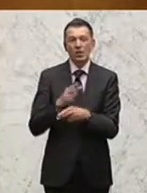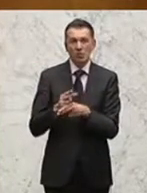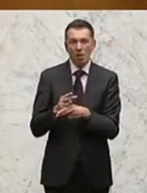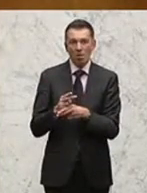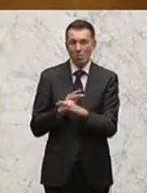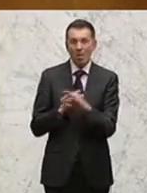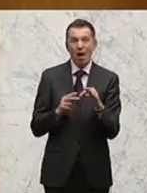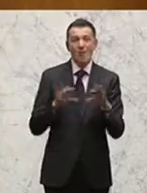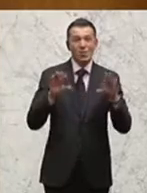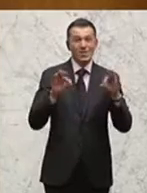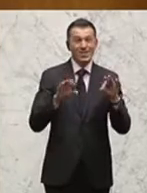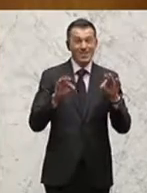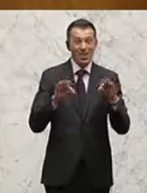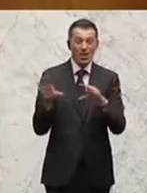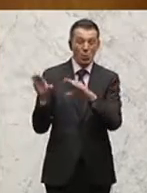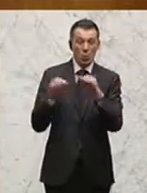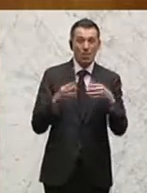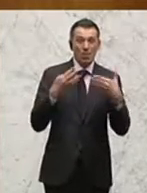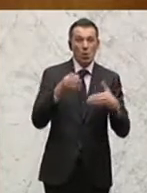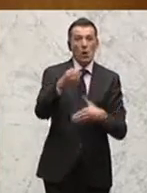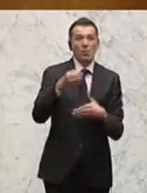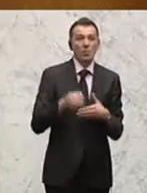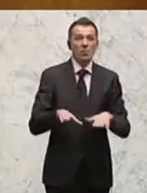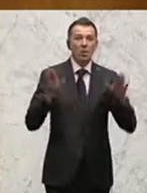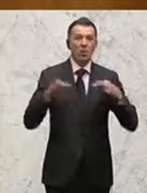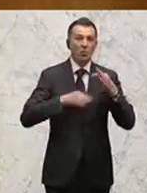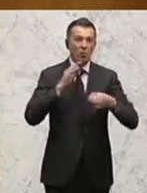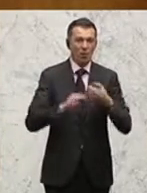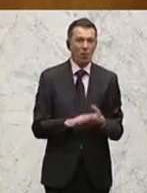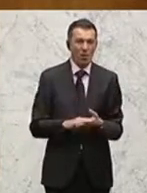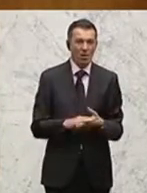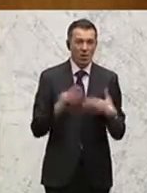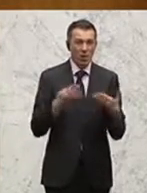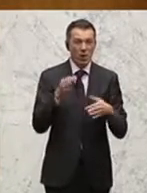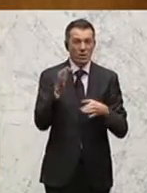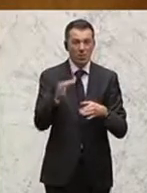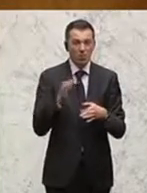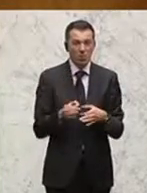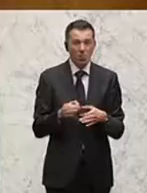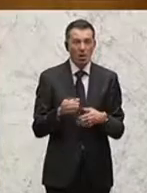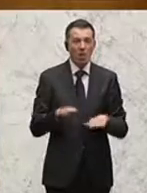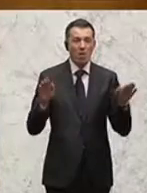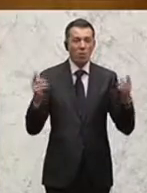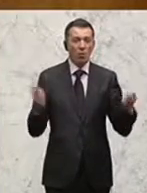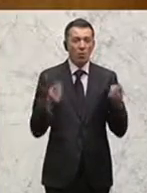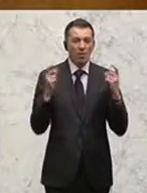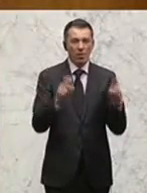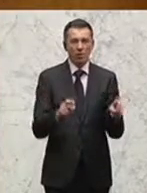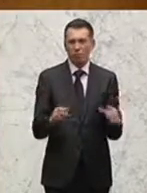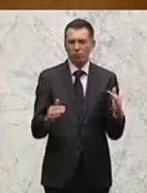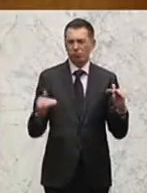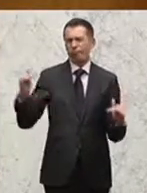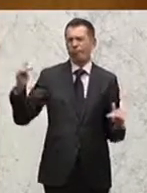aller Asylverfahren abwickeln und hier mehr als 90% aller Asylwerber versorgen. Dass es hier eine